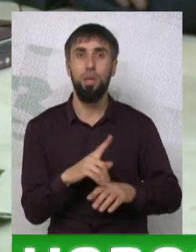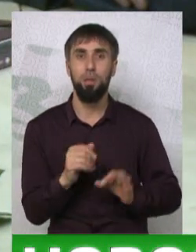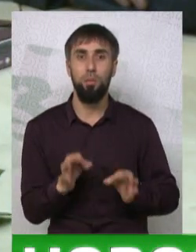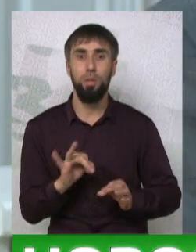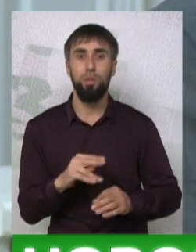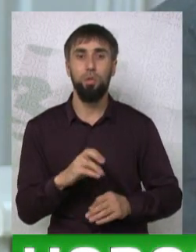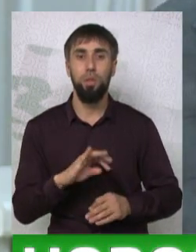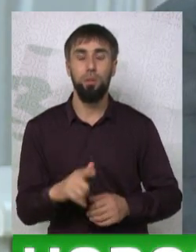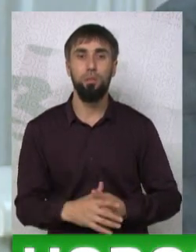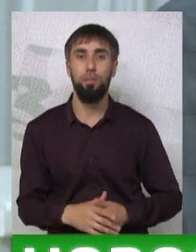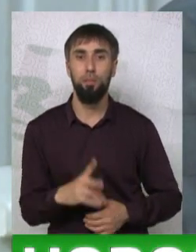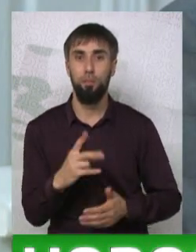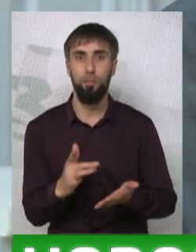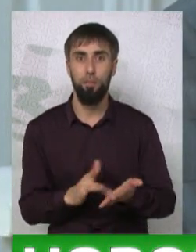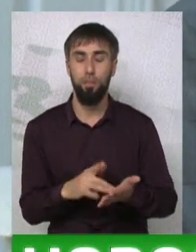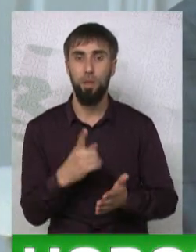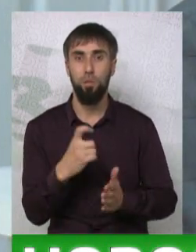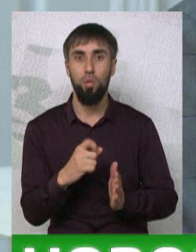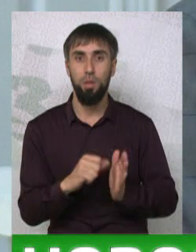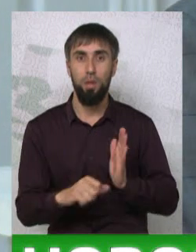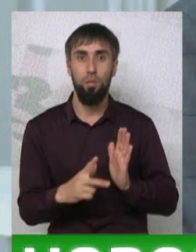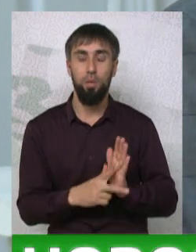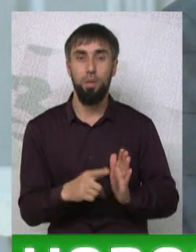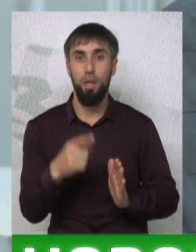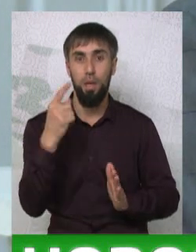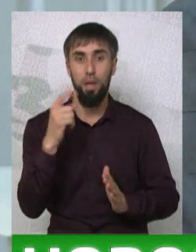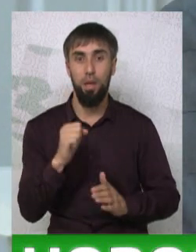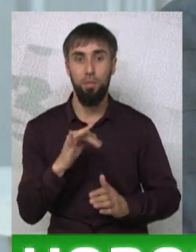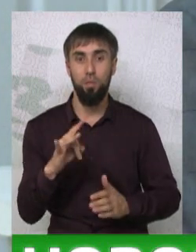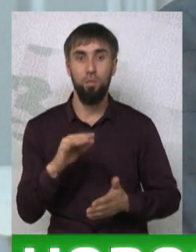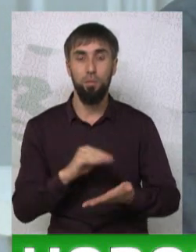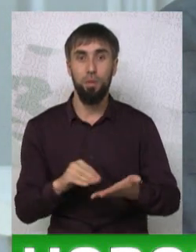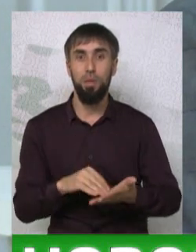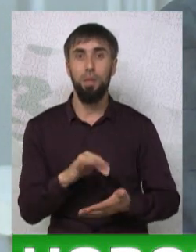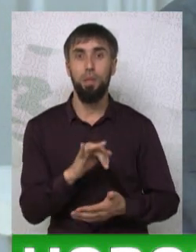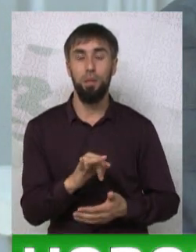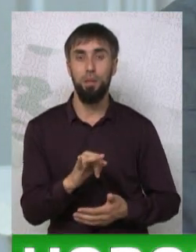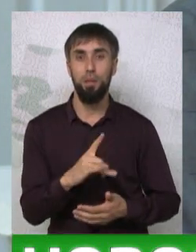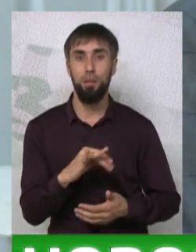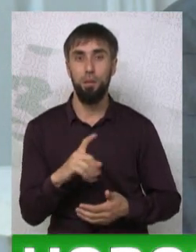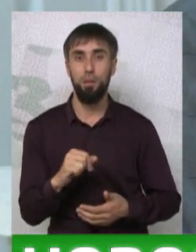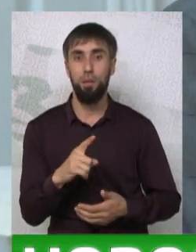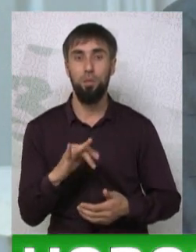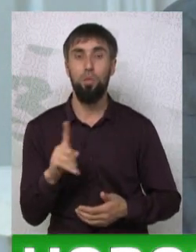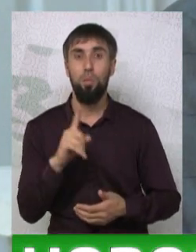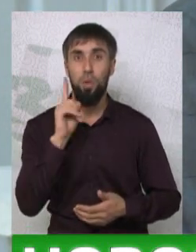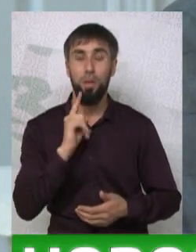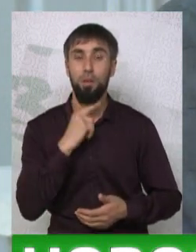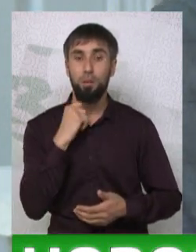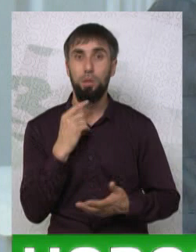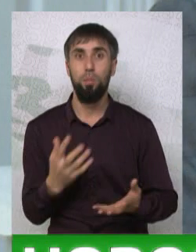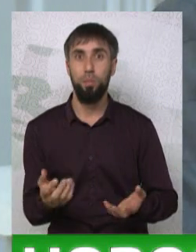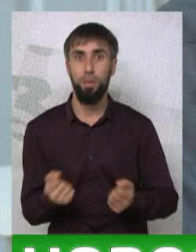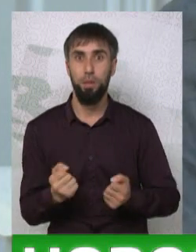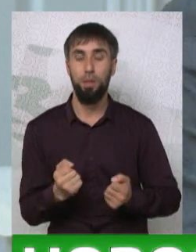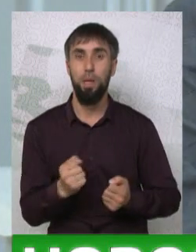справедливость и честь. На странице 168 автор вкладывает уста Зязикова Идриса утверждение, что пока ингуши